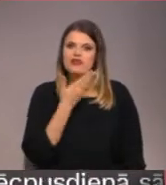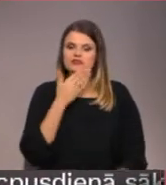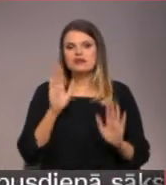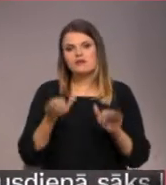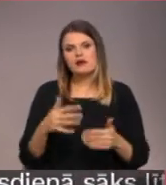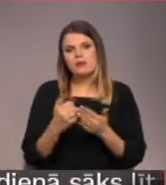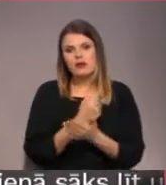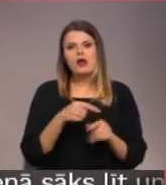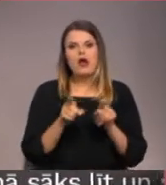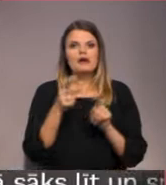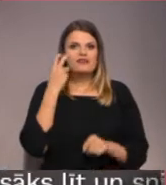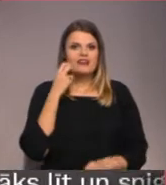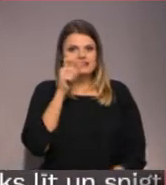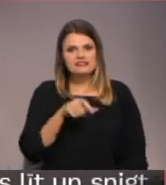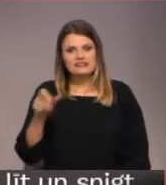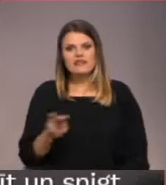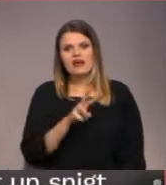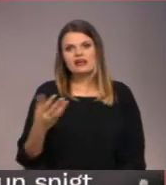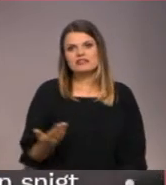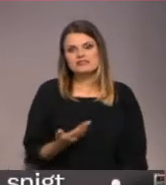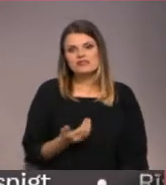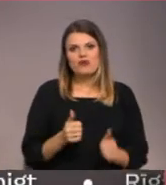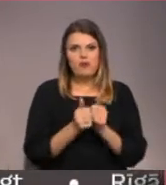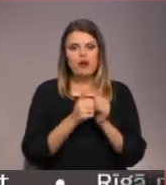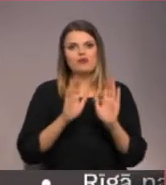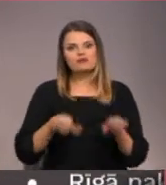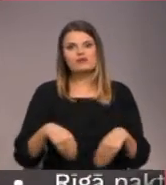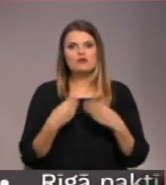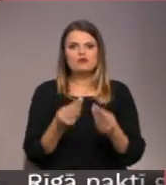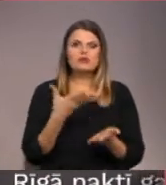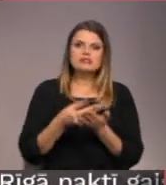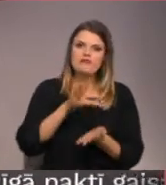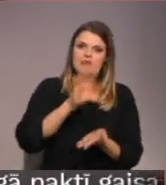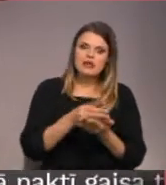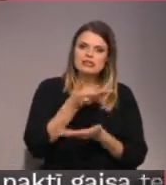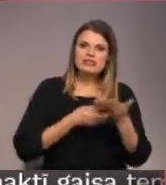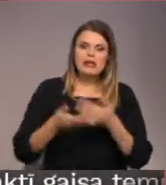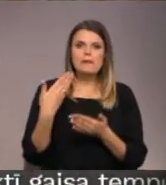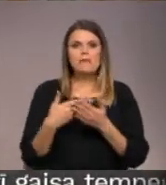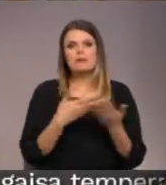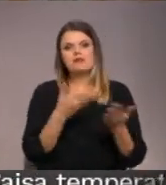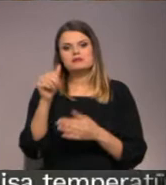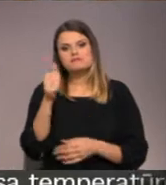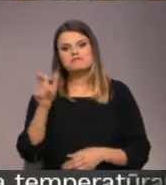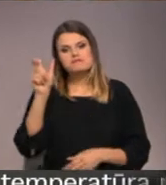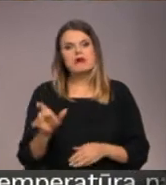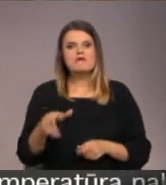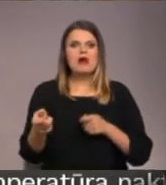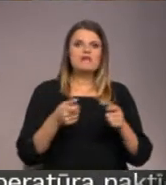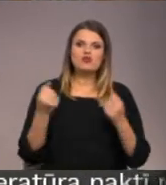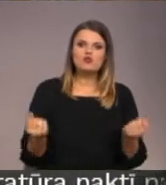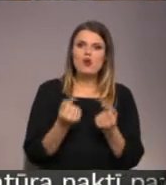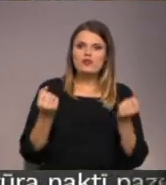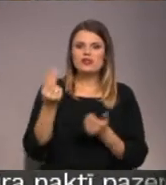panākt to, ka arī seniori, kas dzīvo blakus ēkā, viņi var dot savu pienesumu, savu pieredzi dalīties. Ja, piemēram, kāds ir mākslinieks, viņš var vadīt